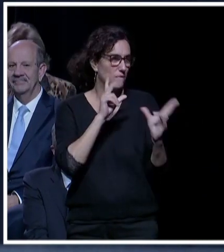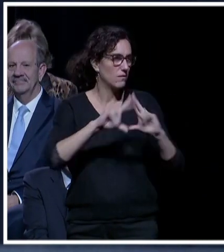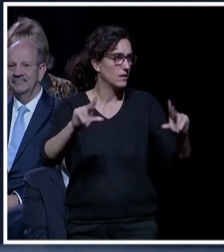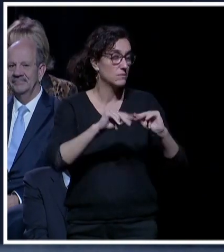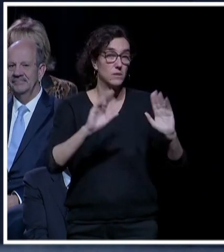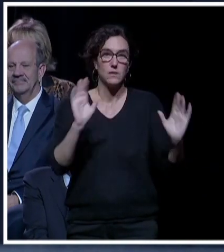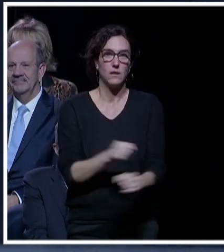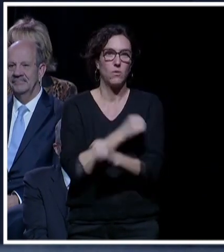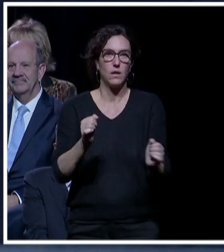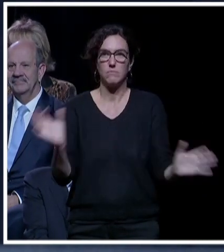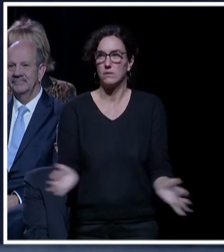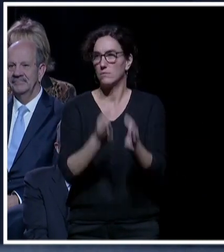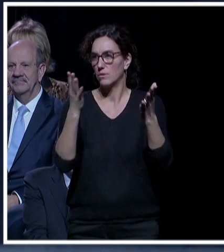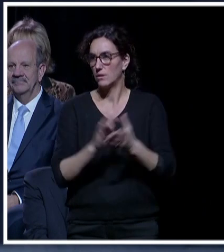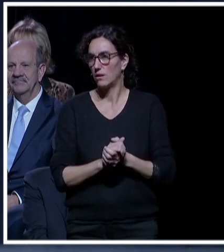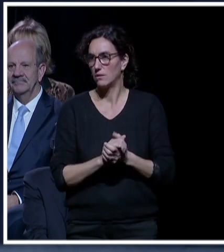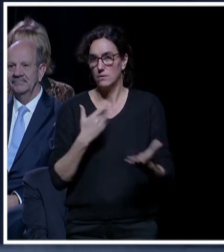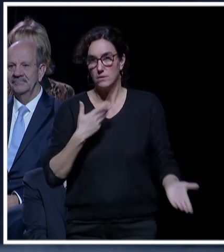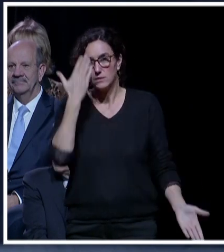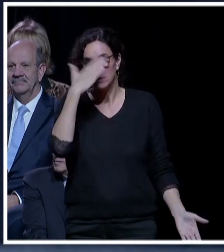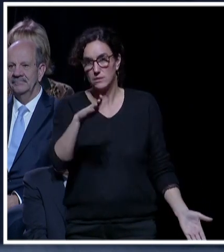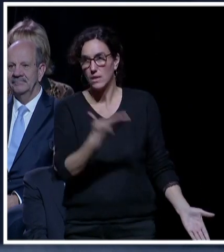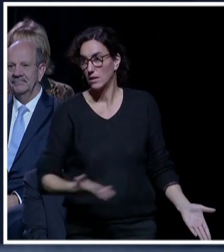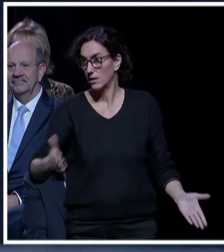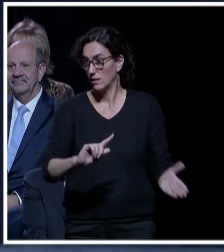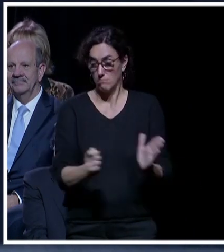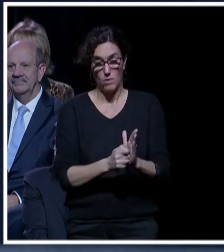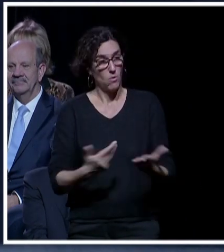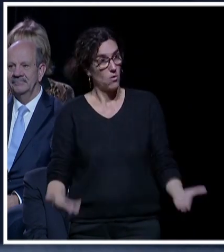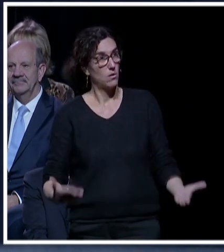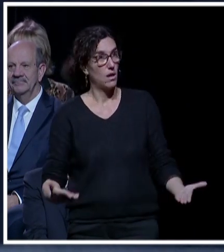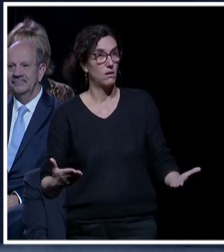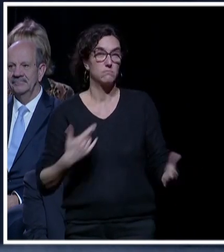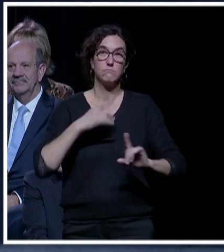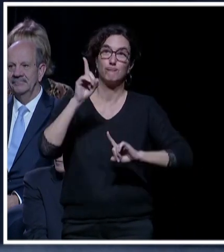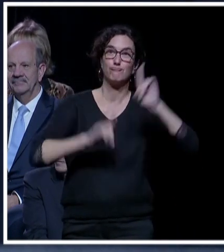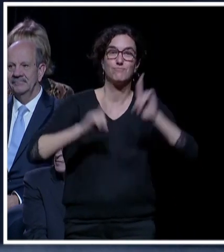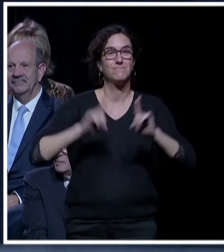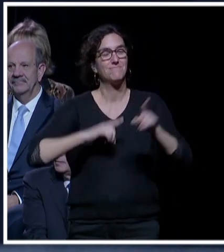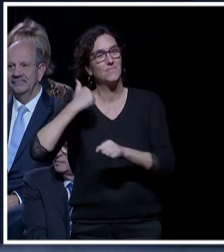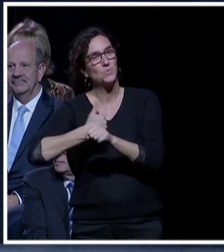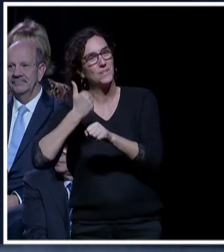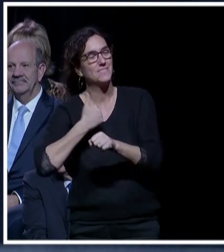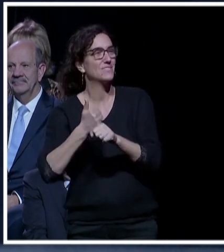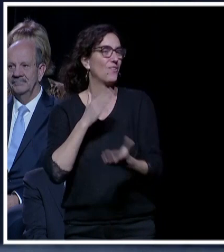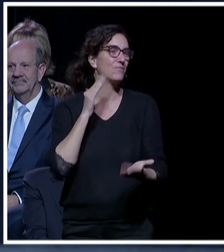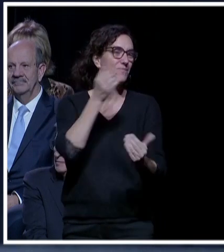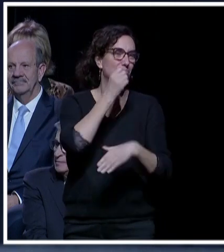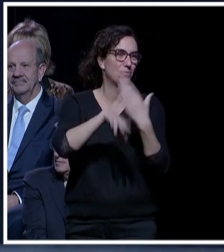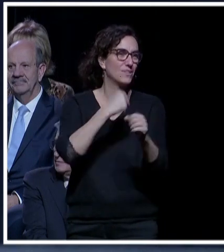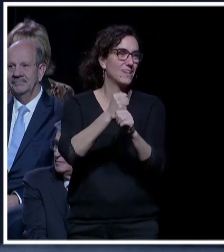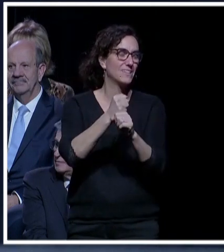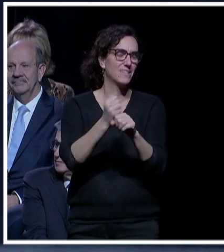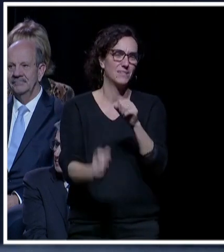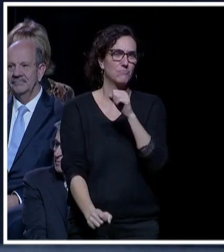exceptionnel. Vous le savez, cet instant que nous partageons, ce n'est pas une cérémonie des vœux comme les autres. Ici, au Canet, nous avons fait